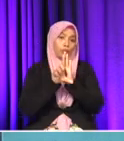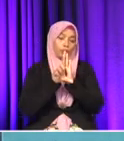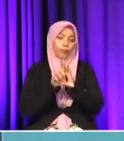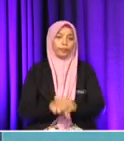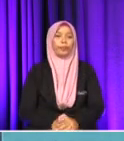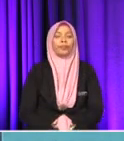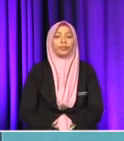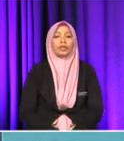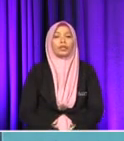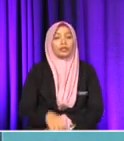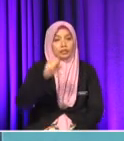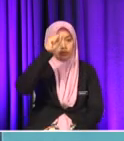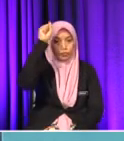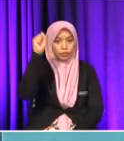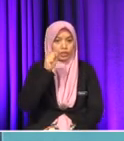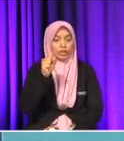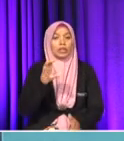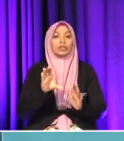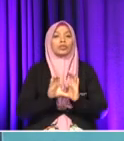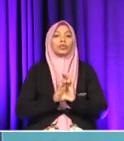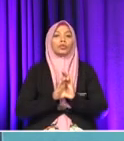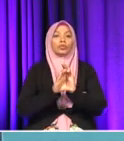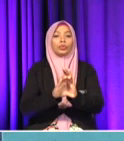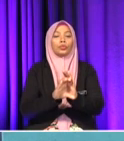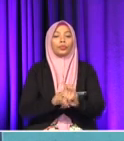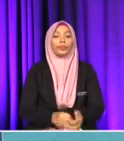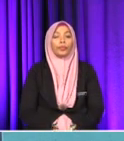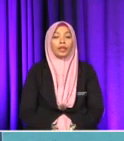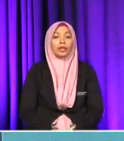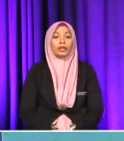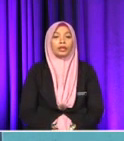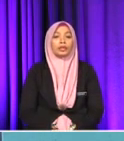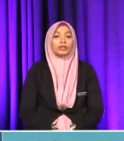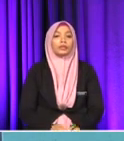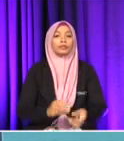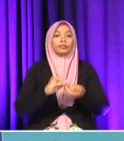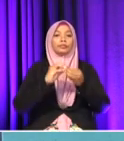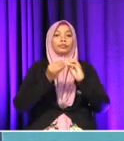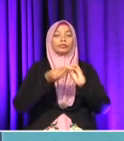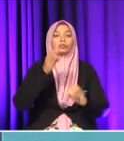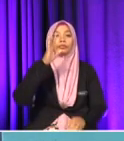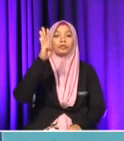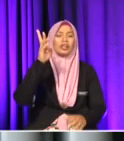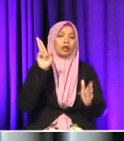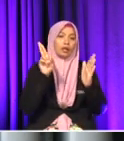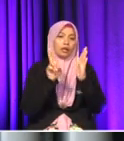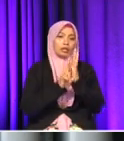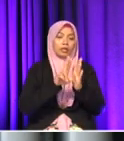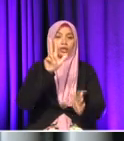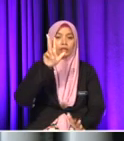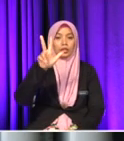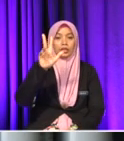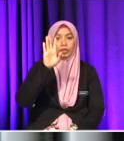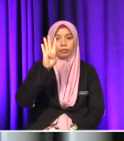soal dan contoh bagi tajuk ini Oke soalnya yang keempat Raja 3B menunjukkan logo yang